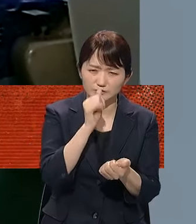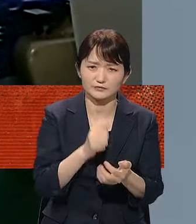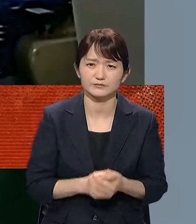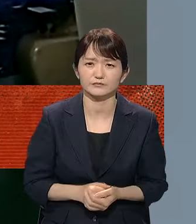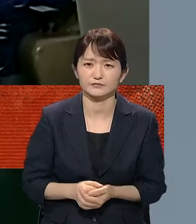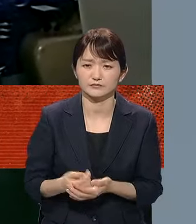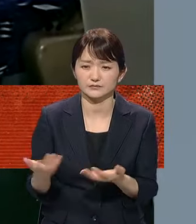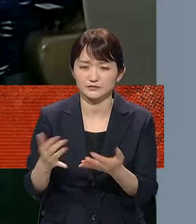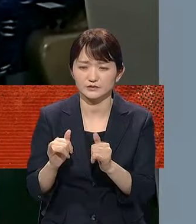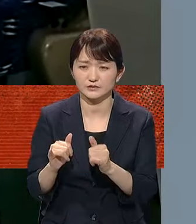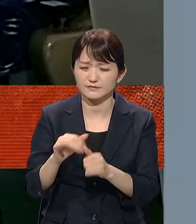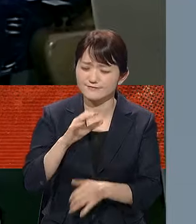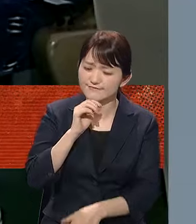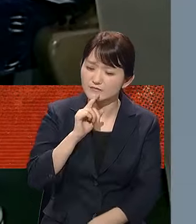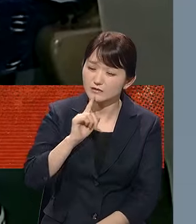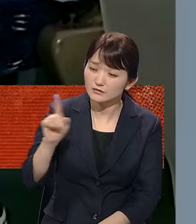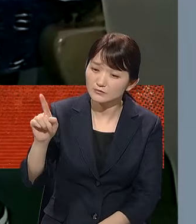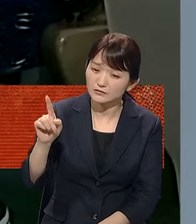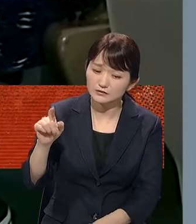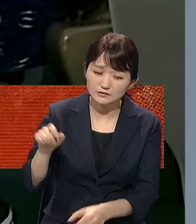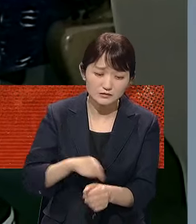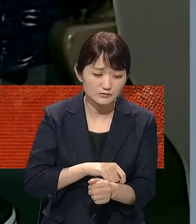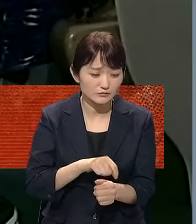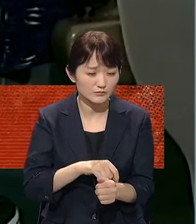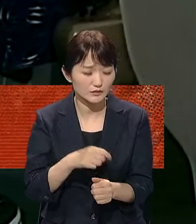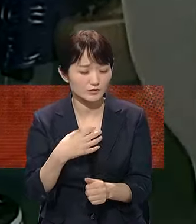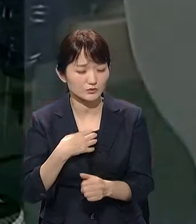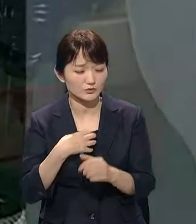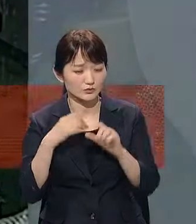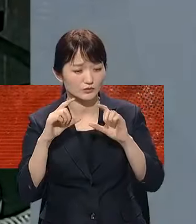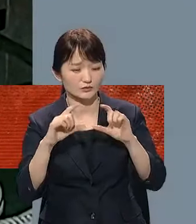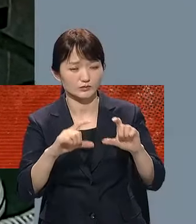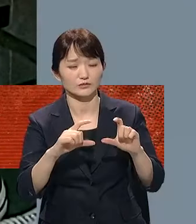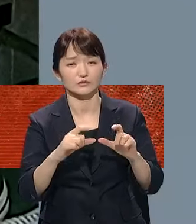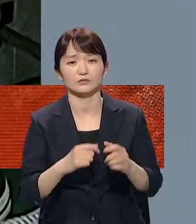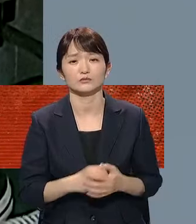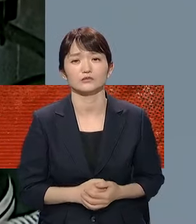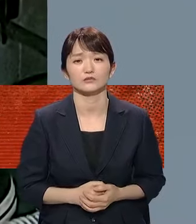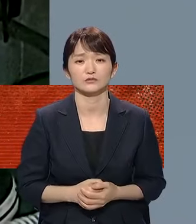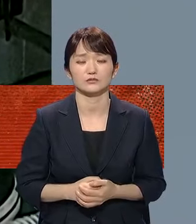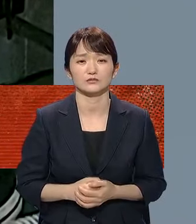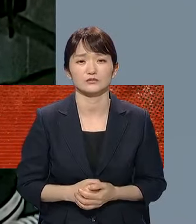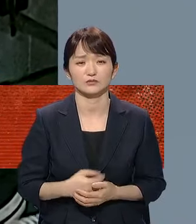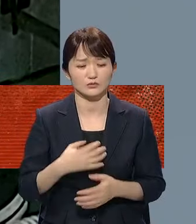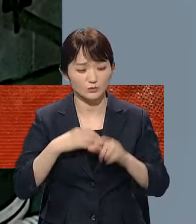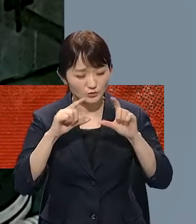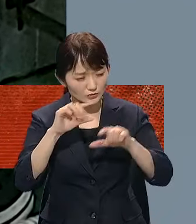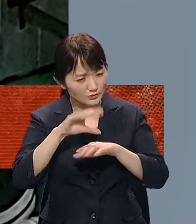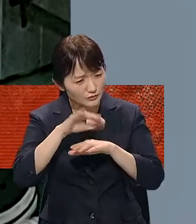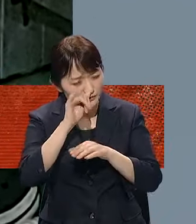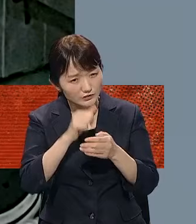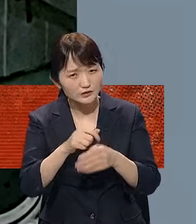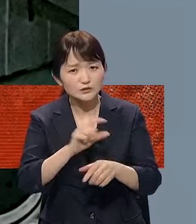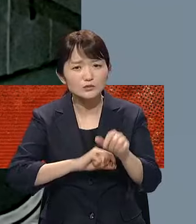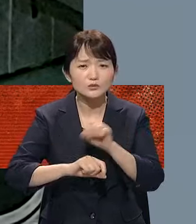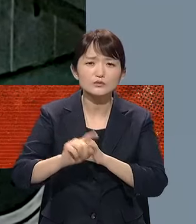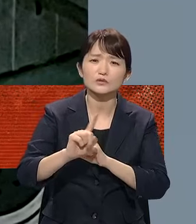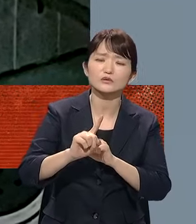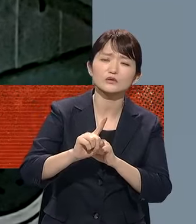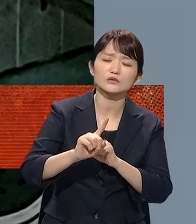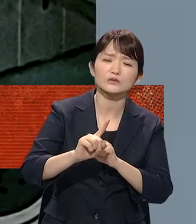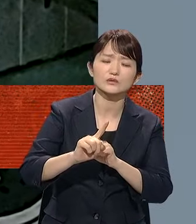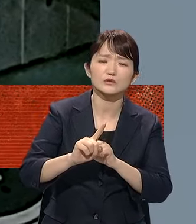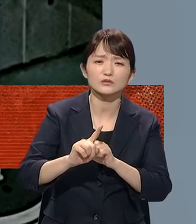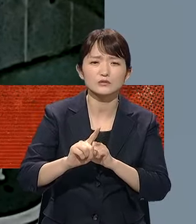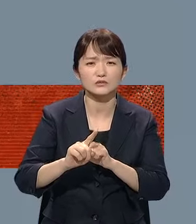뭐 조치는 취하지 않고 와서 보고 가서 안내 방송으로 하지 말라라고 경고 방송만 했다고 하는데 좀 더 적극적으로 어떻게 할 수 있는 방법 없냐고 안내